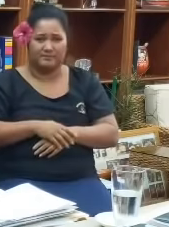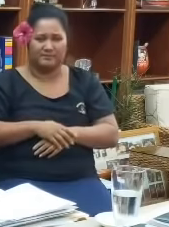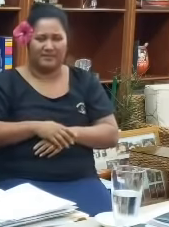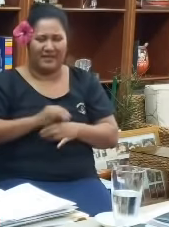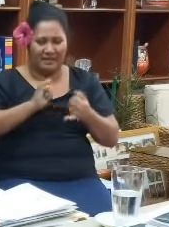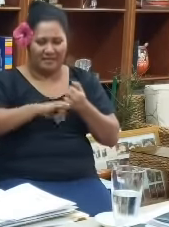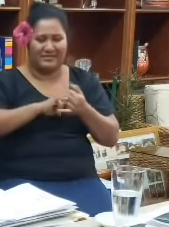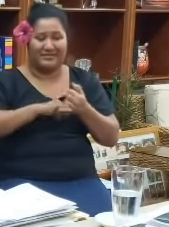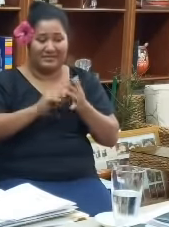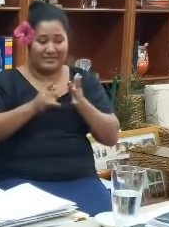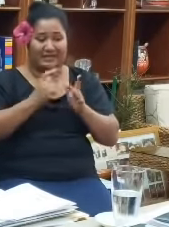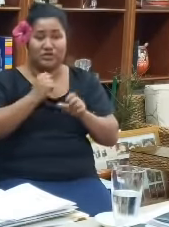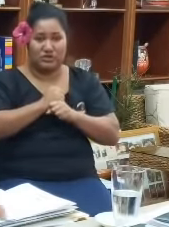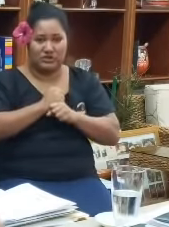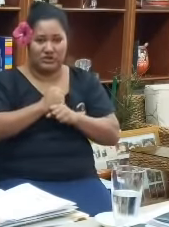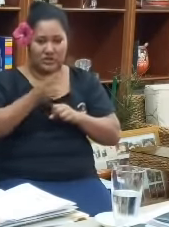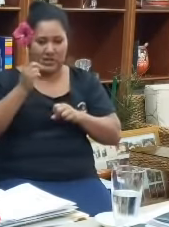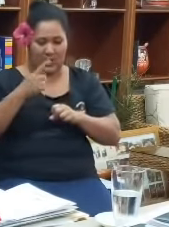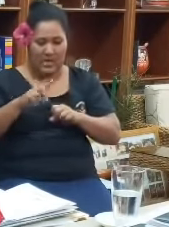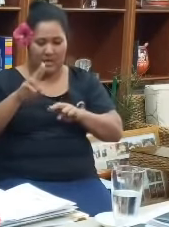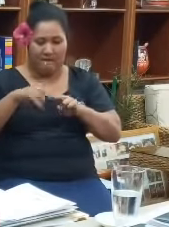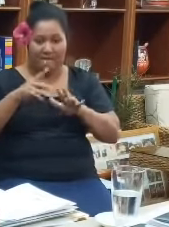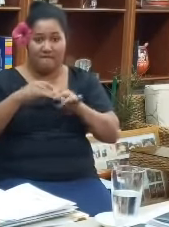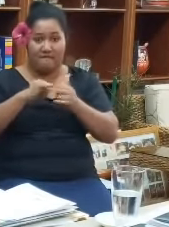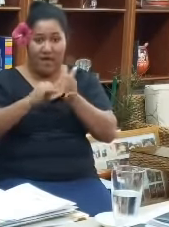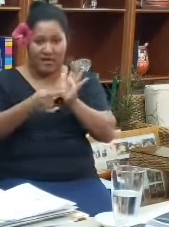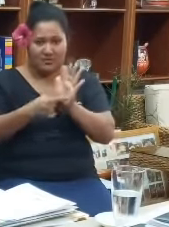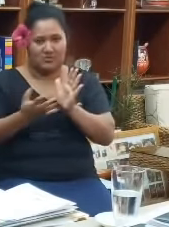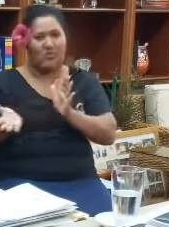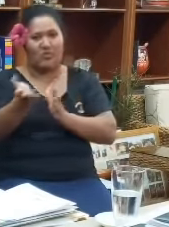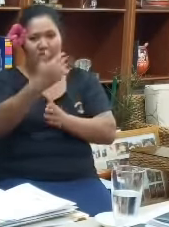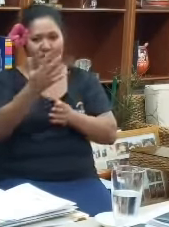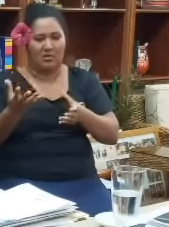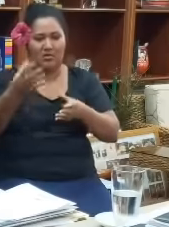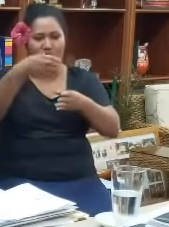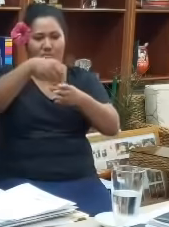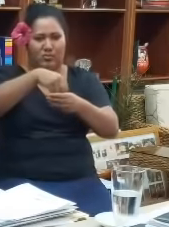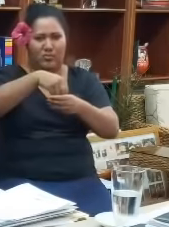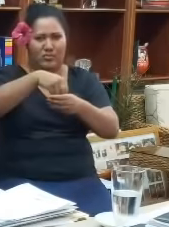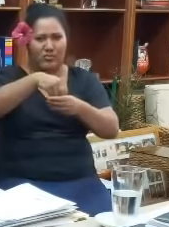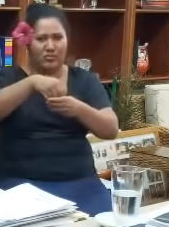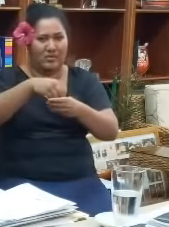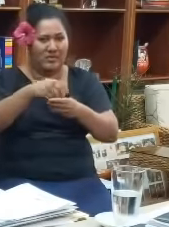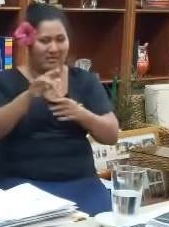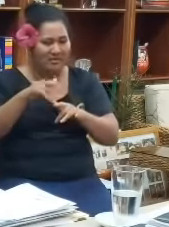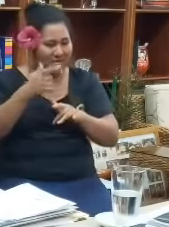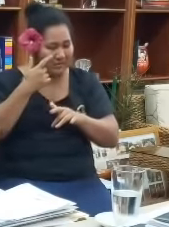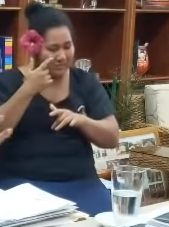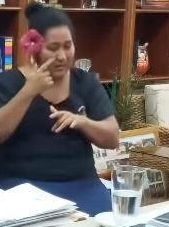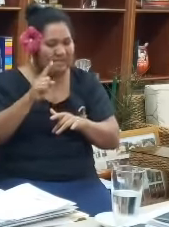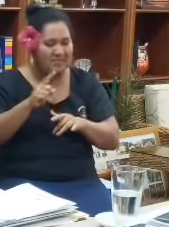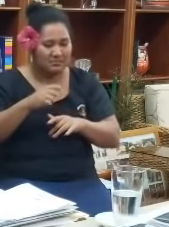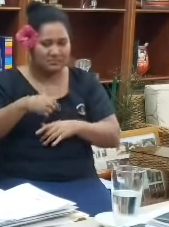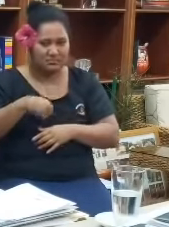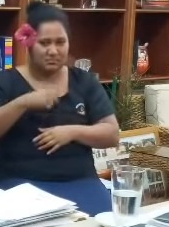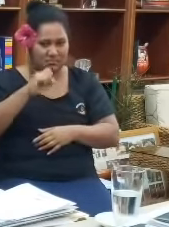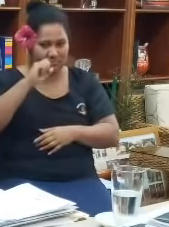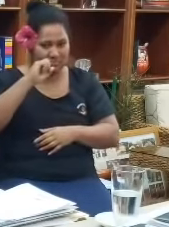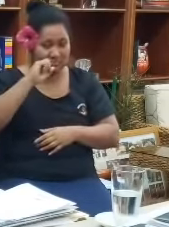yanga. Ya mal fast la ye un ba ko. Fa le lo ba voile. Ale ai lo el va